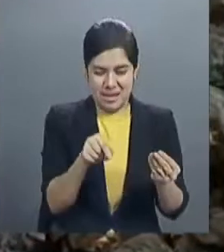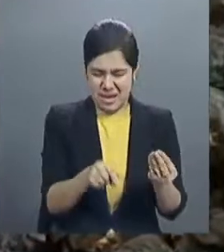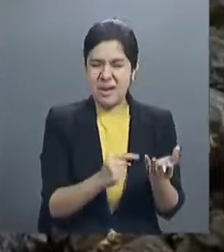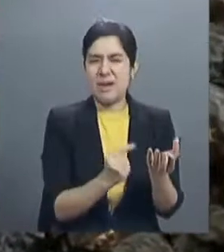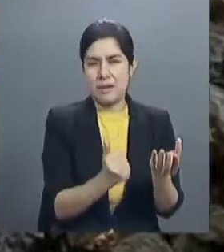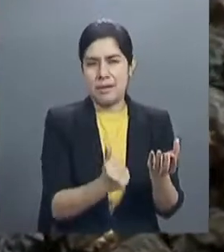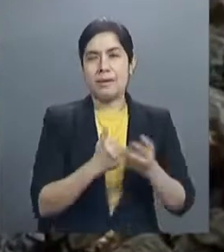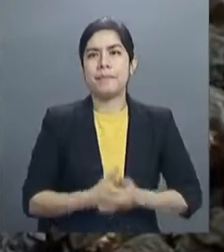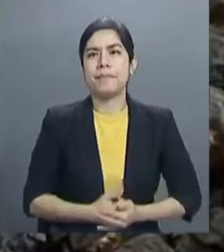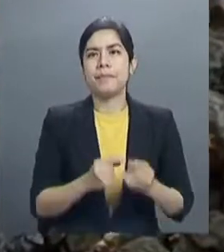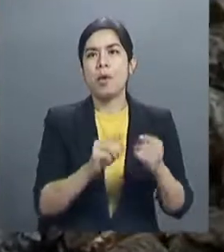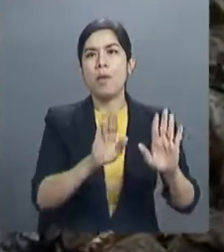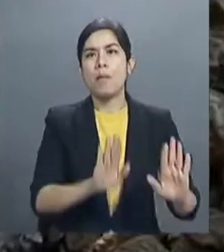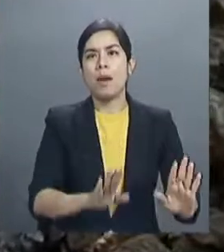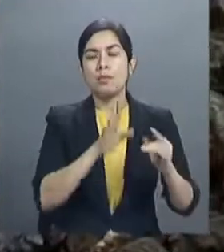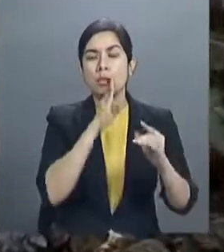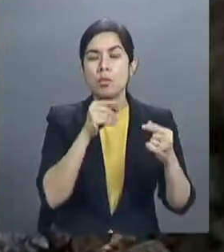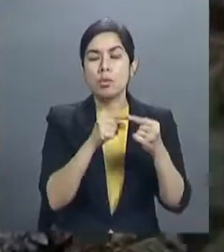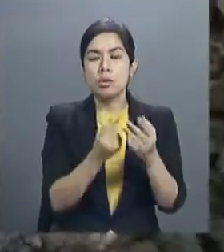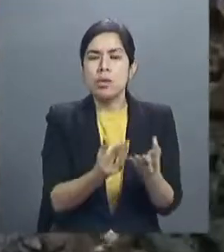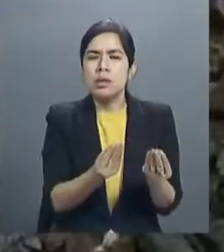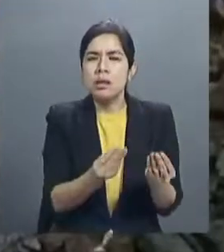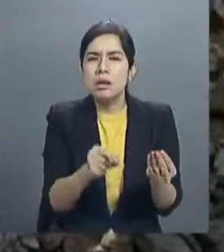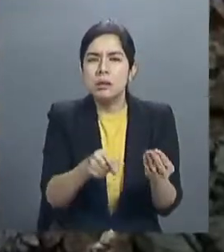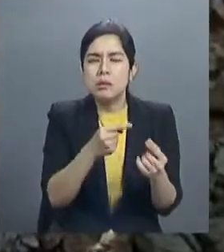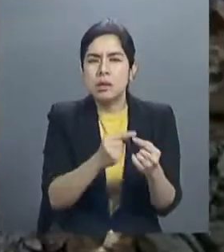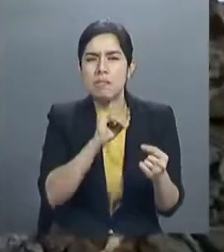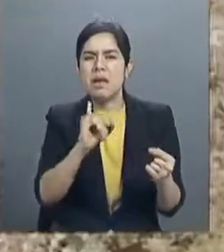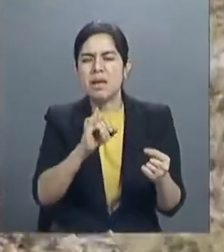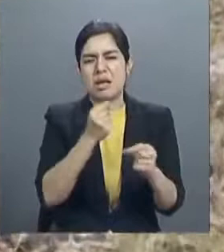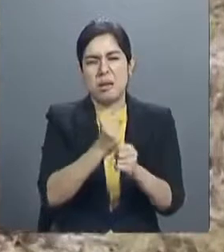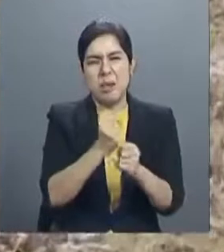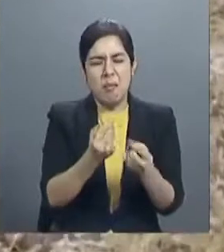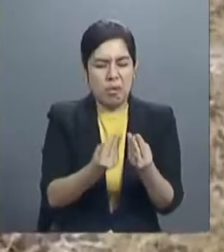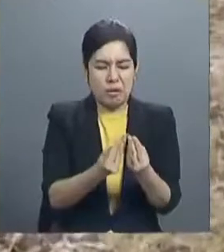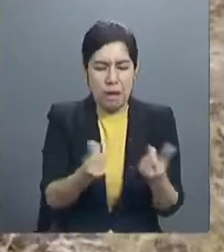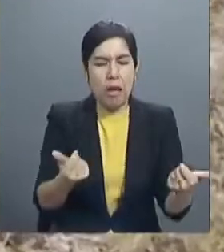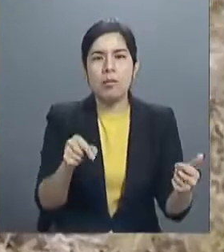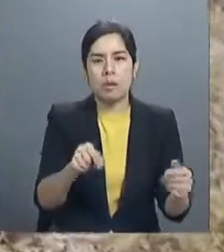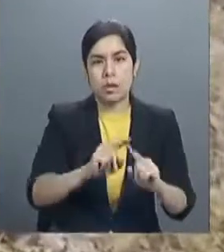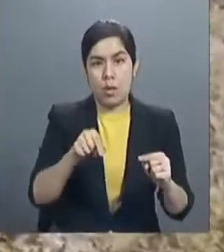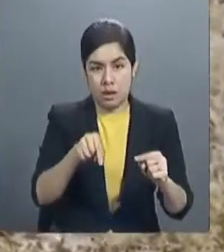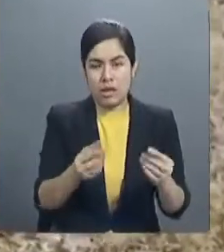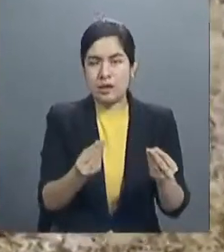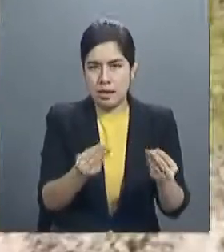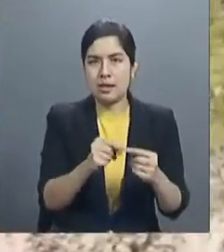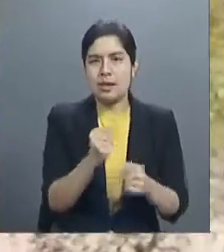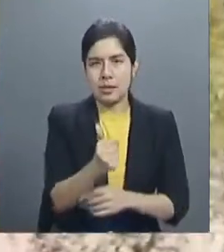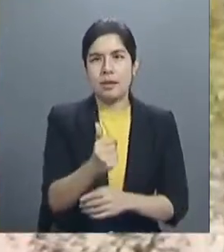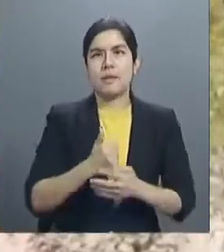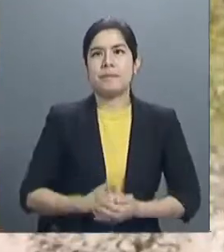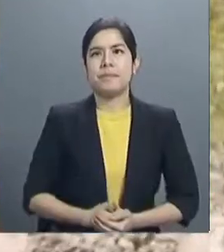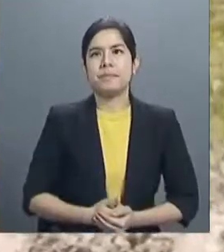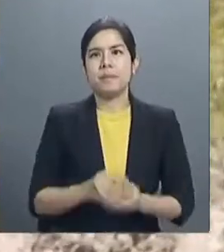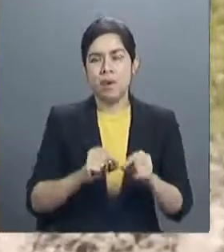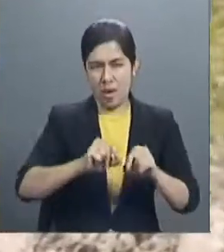ถ้าเป็นดินม่วนเดิมนี่มันสิเอาไปเฮ็ดแต่มันสิแตกดินม่วนนี่มันดินดีนี่ล่ะคือมองนี่มันดินมันดีมันอยู่ไกลมัน